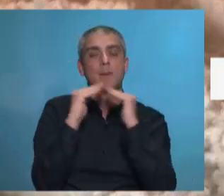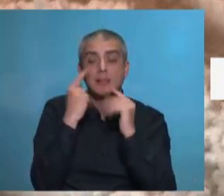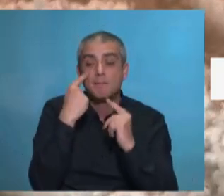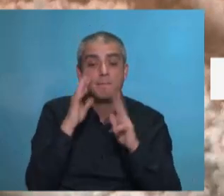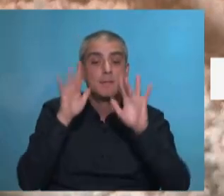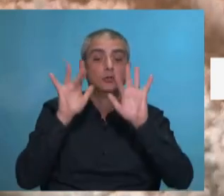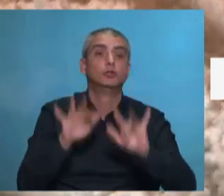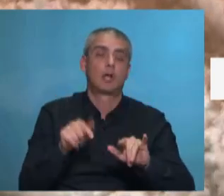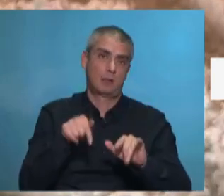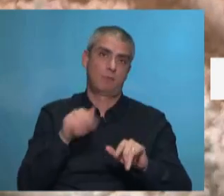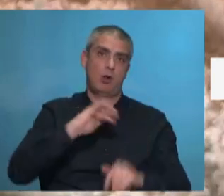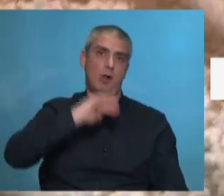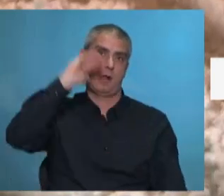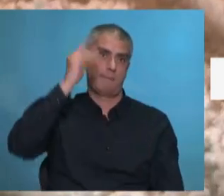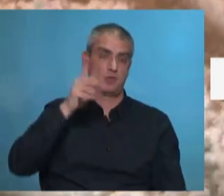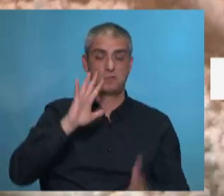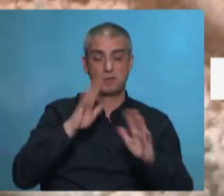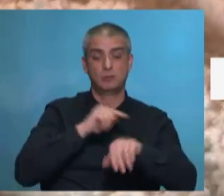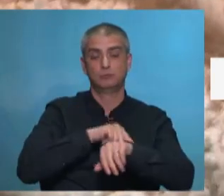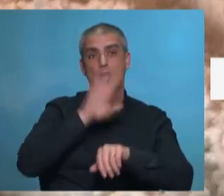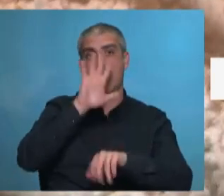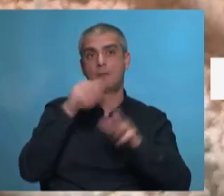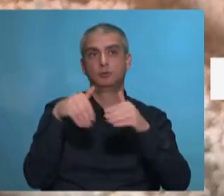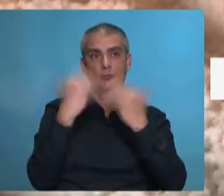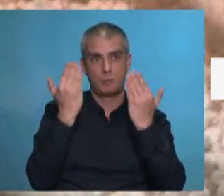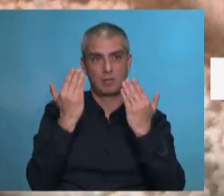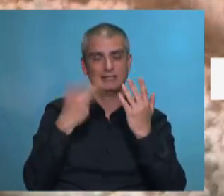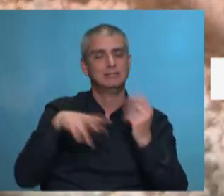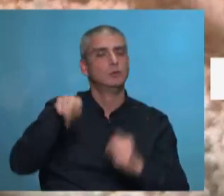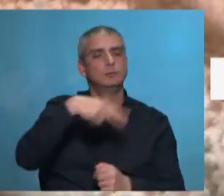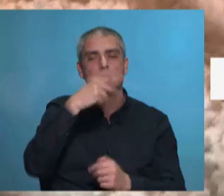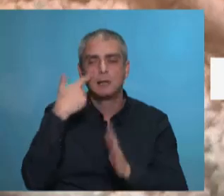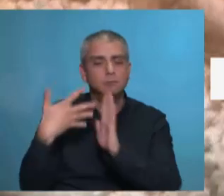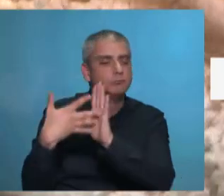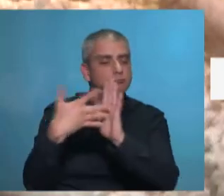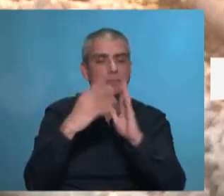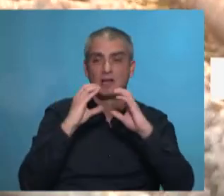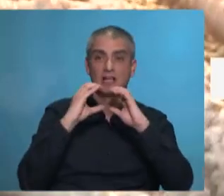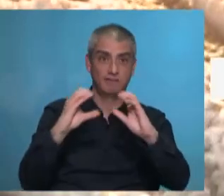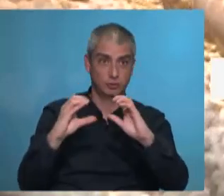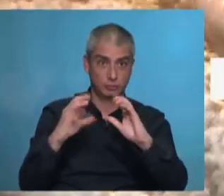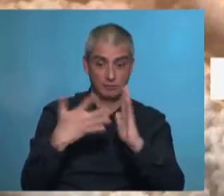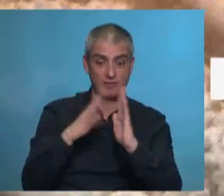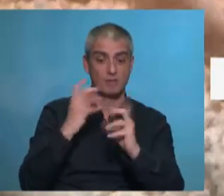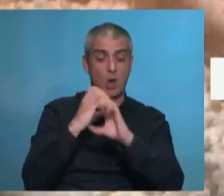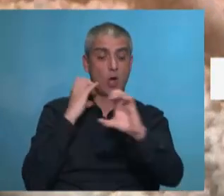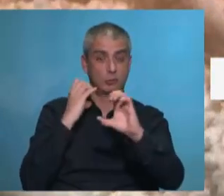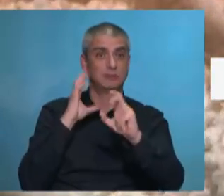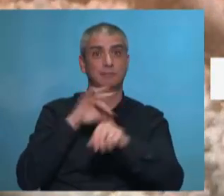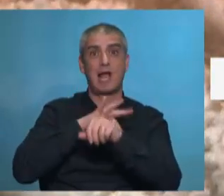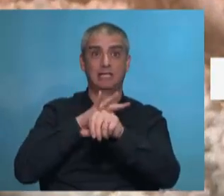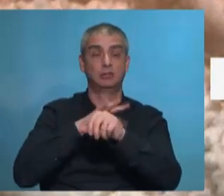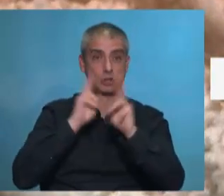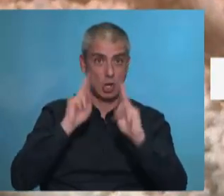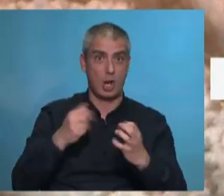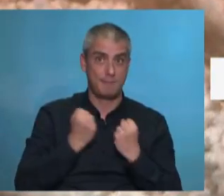שירד כאן ברמת הגולן, בסביבות 5 בבוקר, יצאו סיירים אל הכבישים, יבדקו האם האוטובוסים, האם ההסעות,